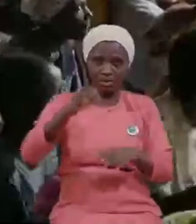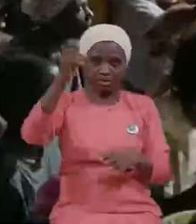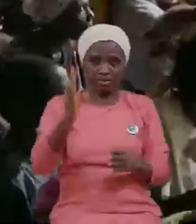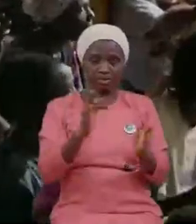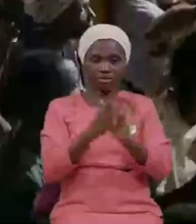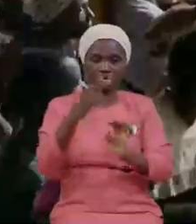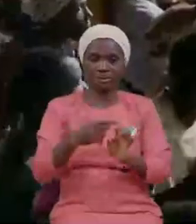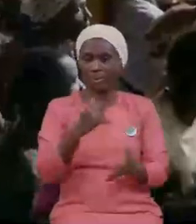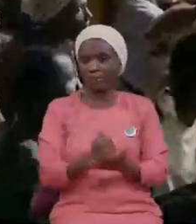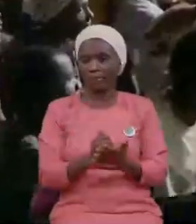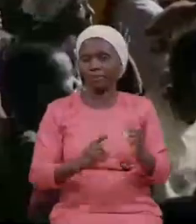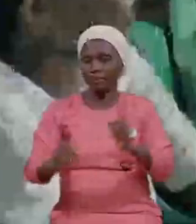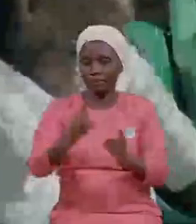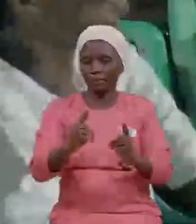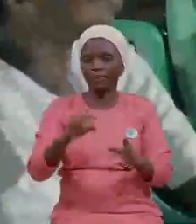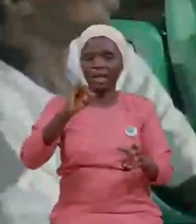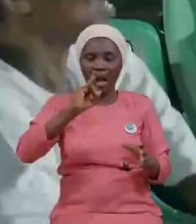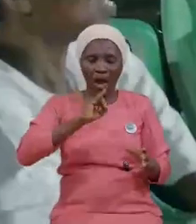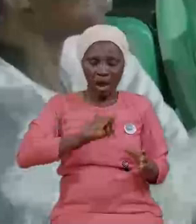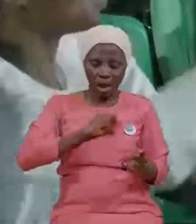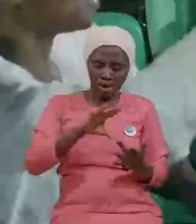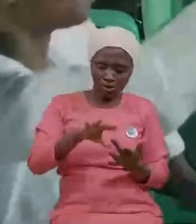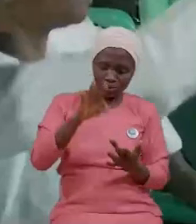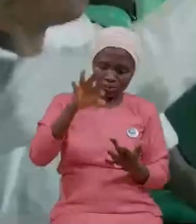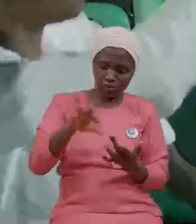Je choisis le royaume de la paix.